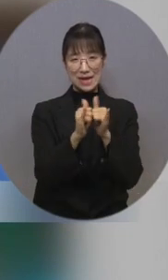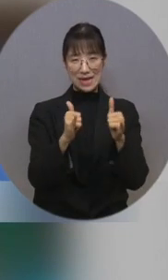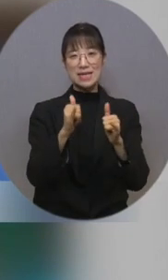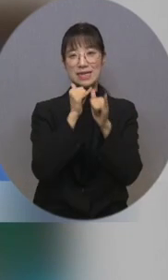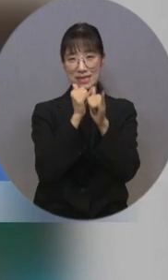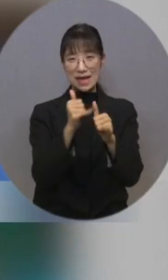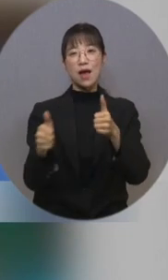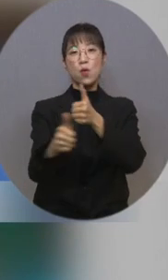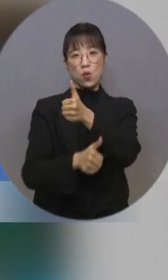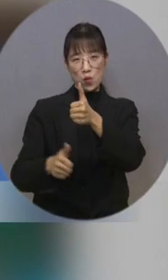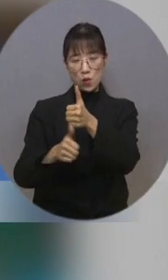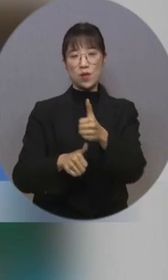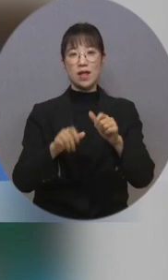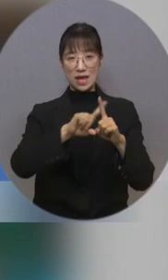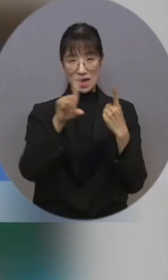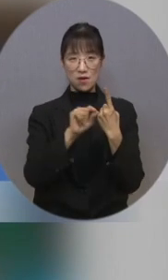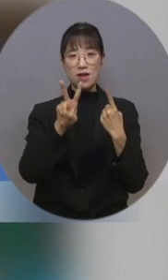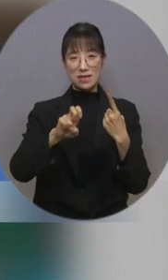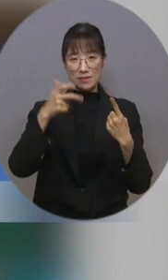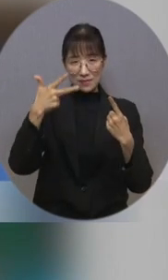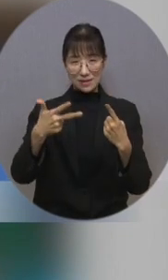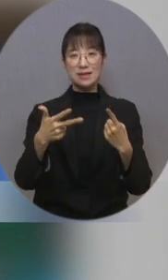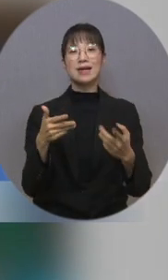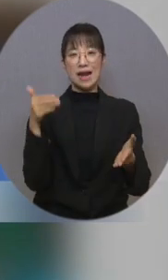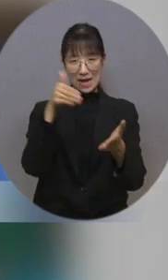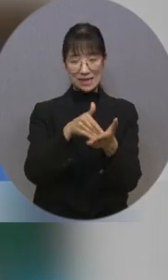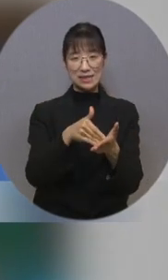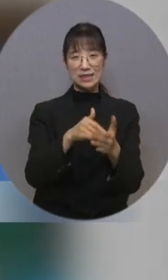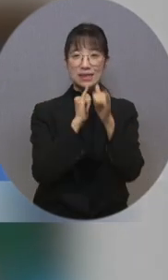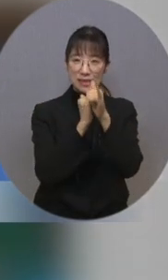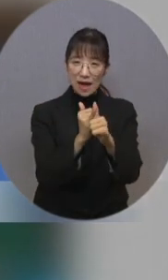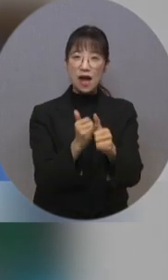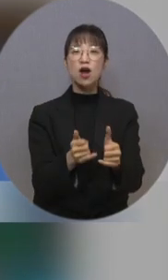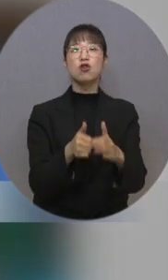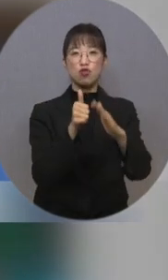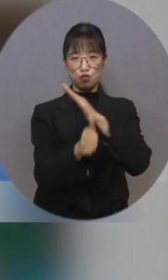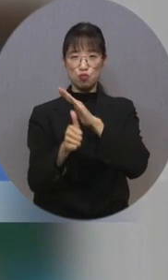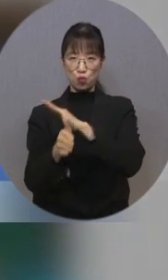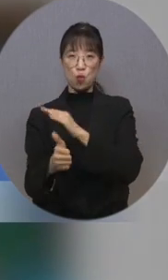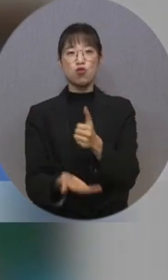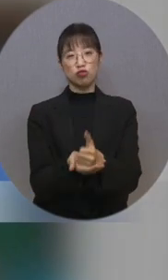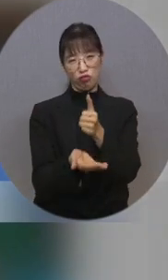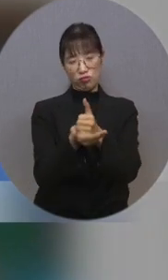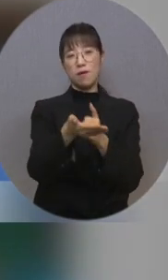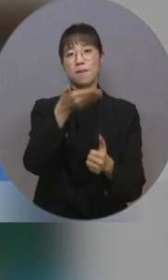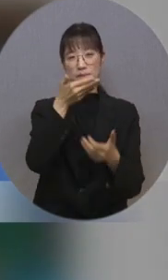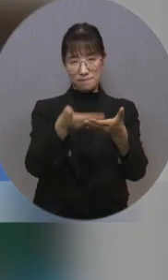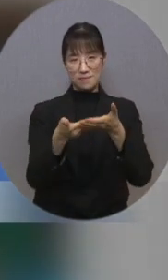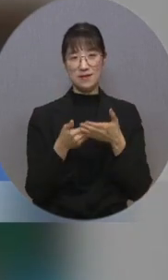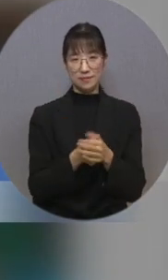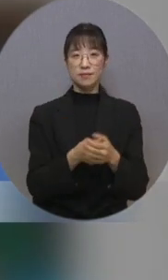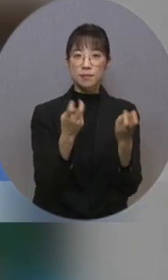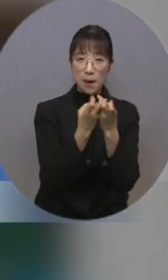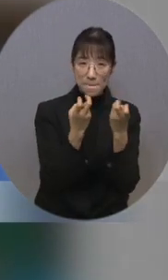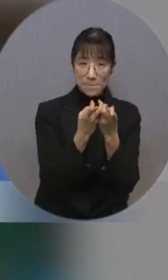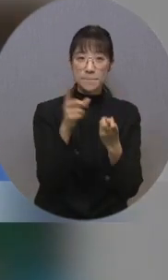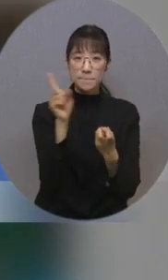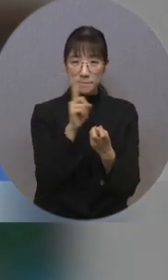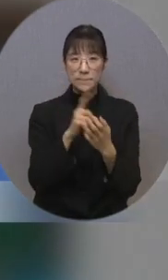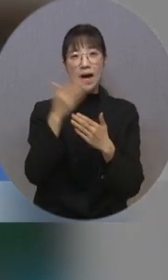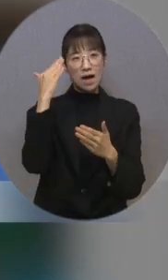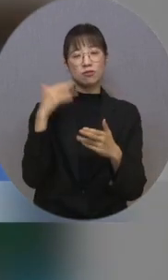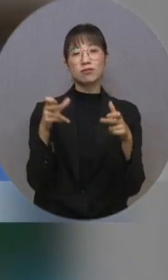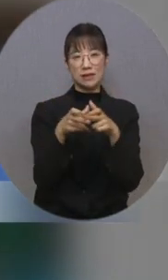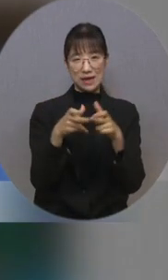이달 27일까지 수상 후보자를 추천받습니다. 후보자 추천 방법과 서류 접수 방법은